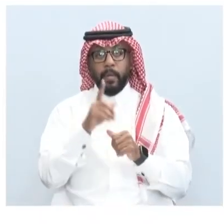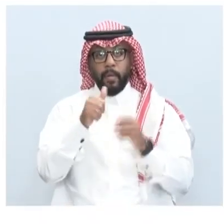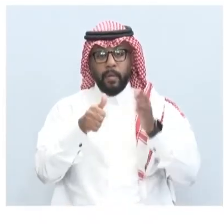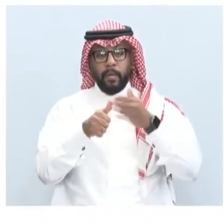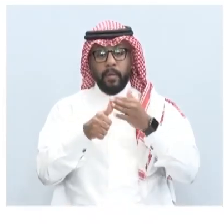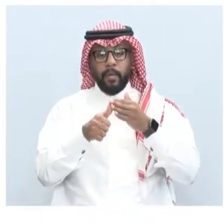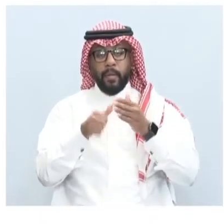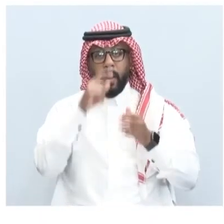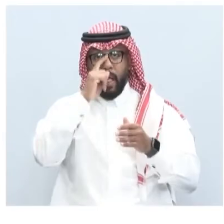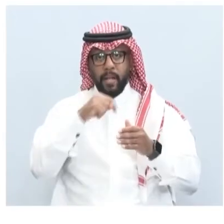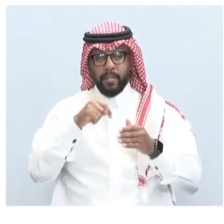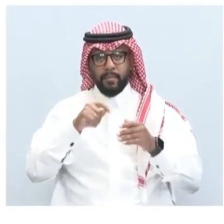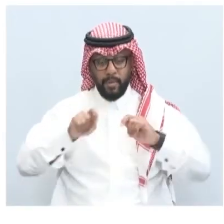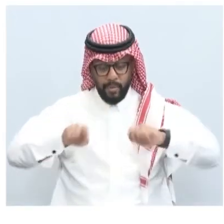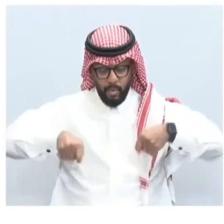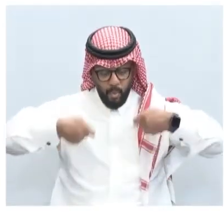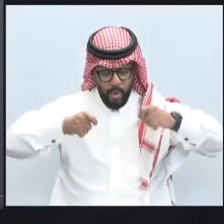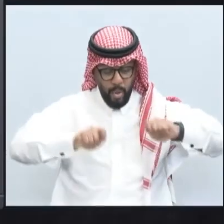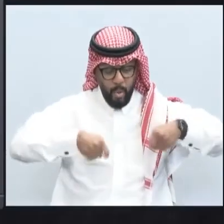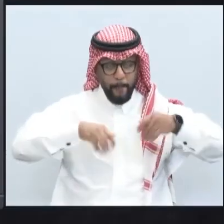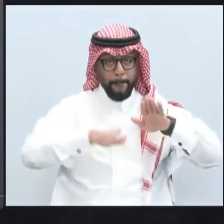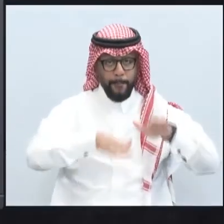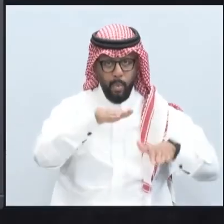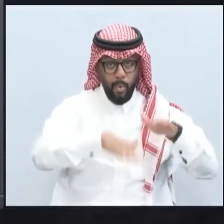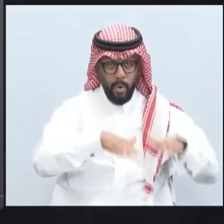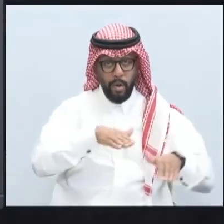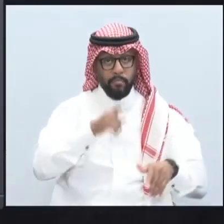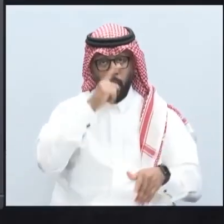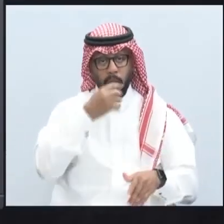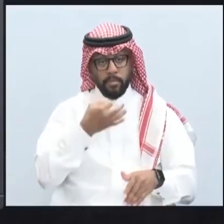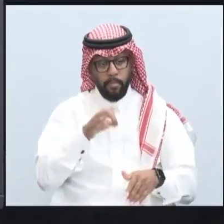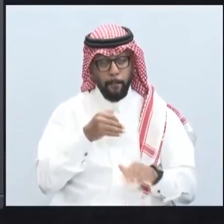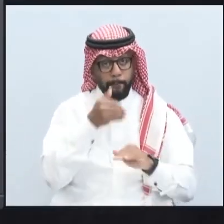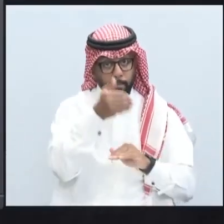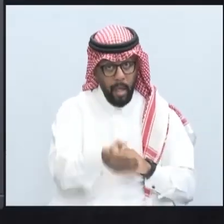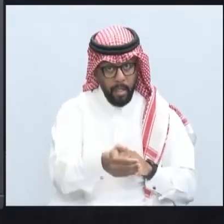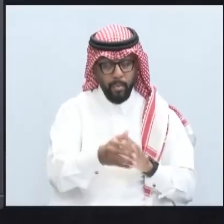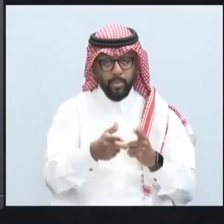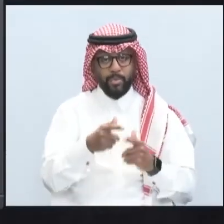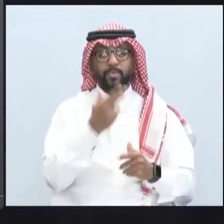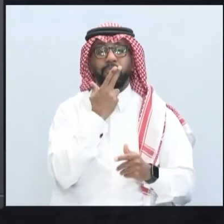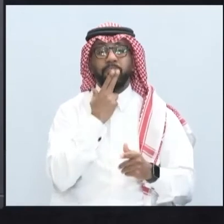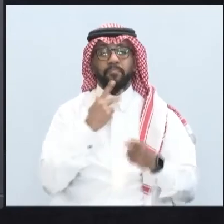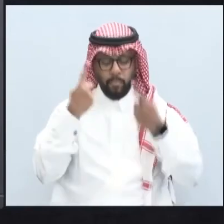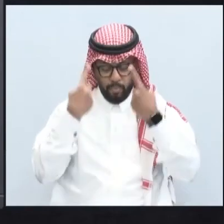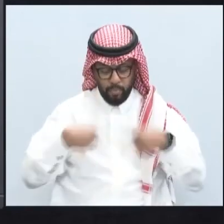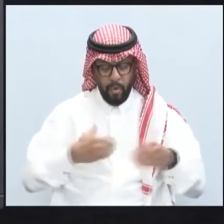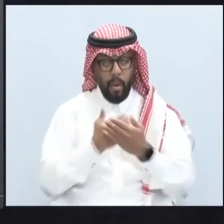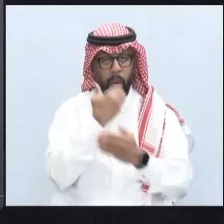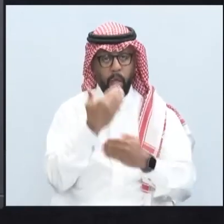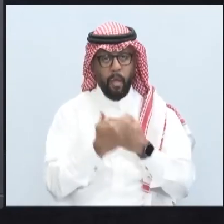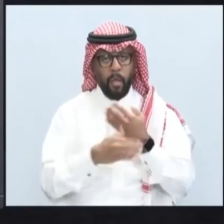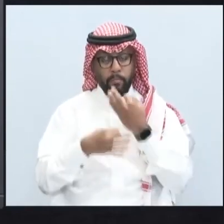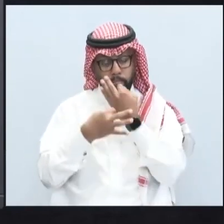ان يكون لبس الجورب او الخوف بعد كمال الطهاره المائيه